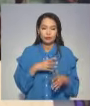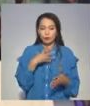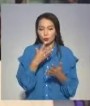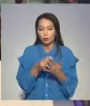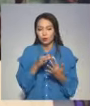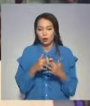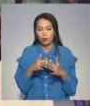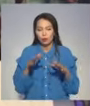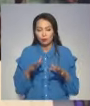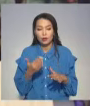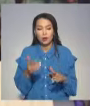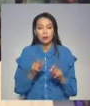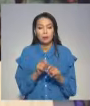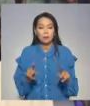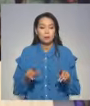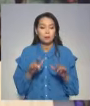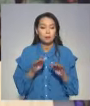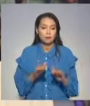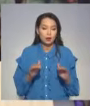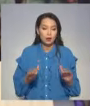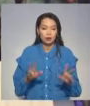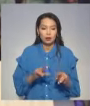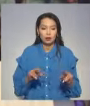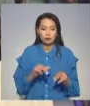барып, өзім оқыған мектептің балаларына сабақ беру